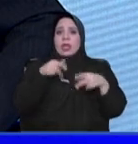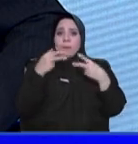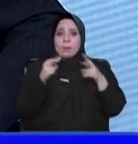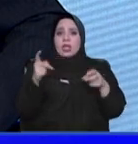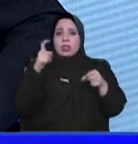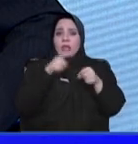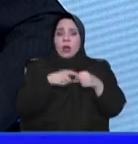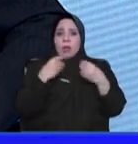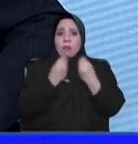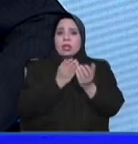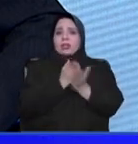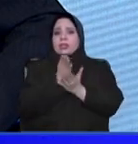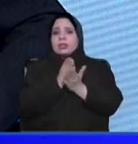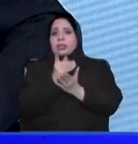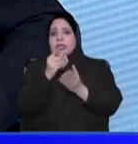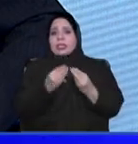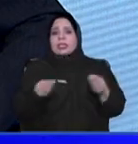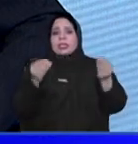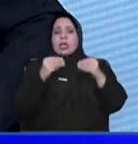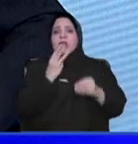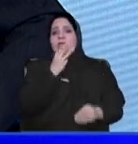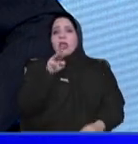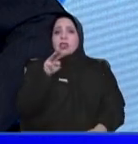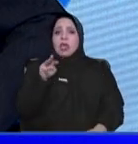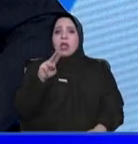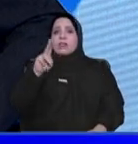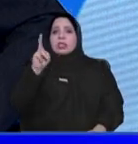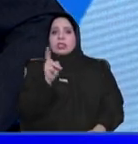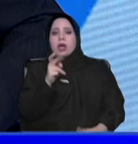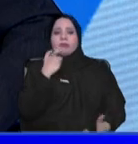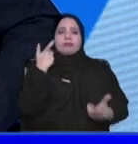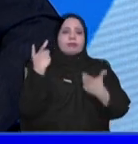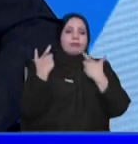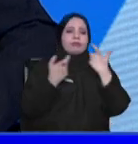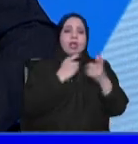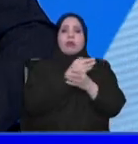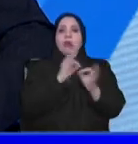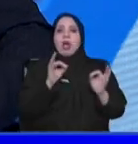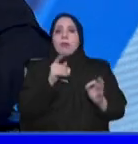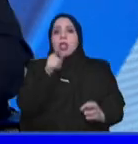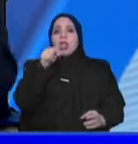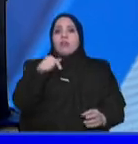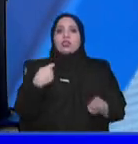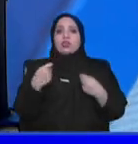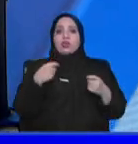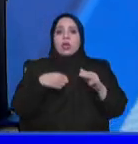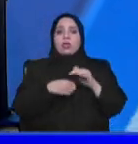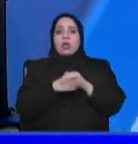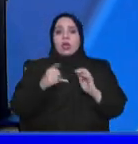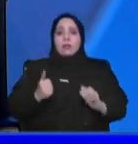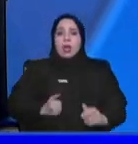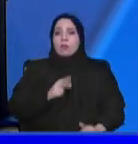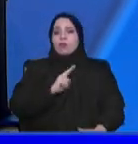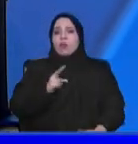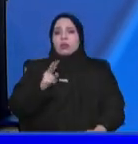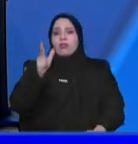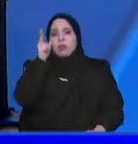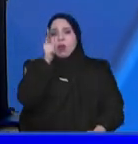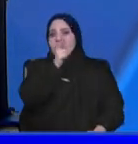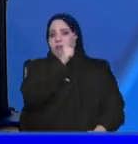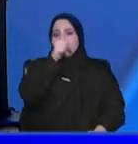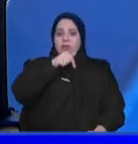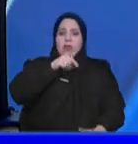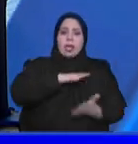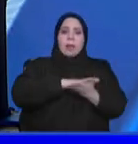نفذ الجهاز الوطني للايرادات بالتعاون مع الجهات المختصه اكثر من ثلاثه الاف زياره تفتيشيه للاسواق المحليه